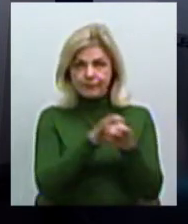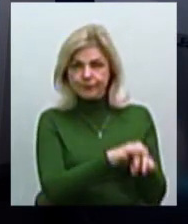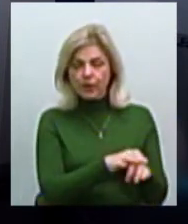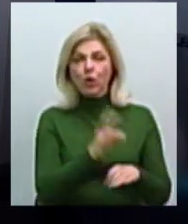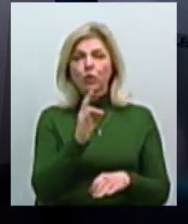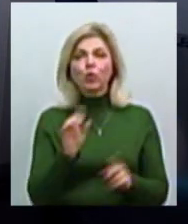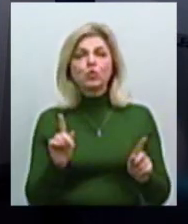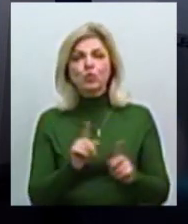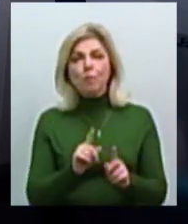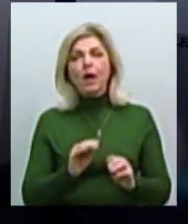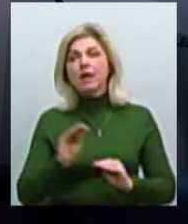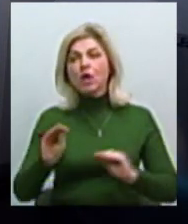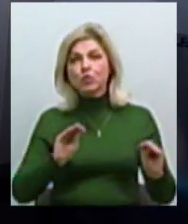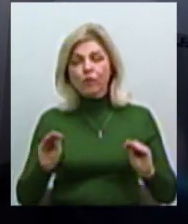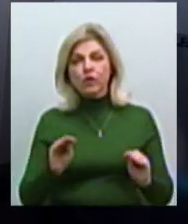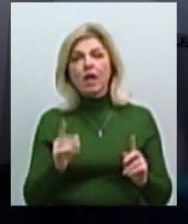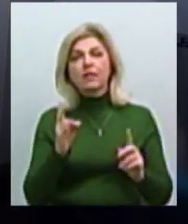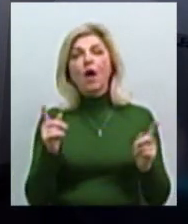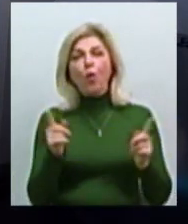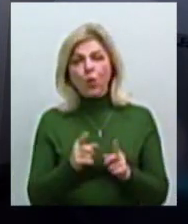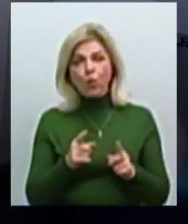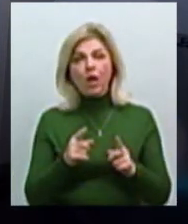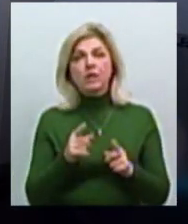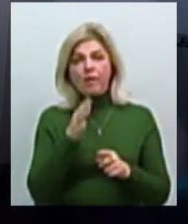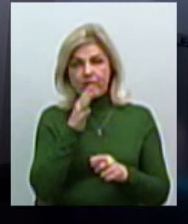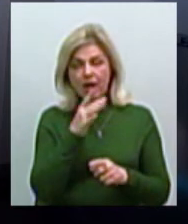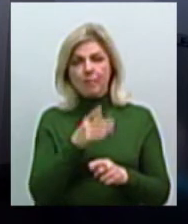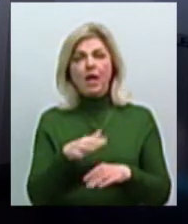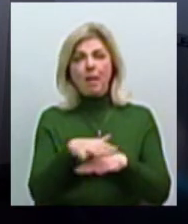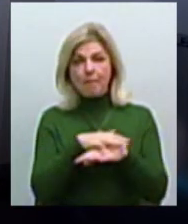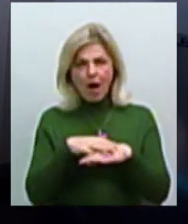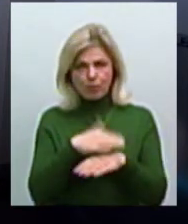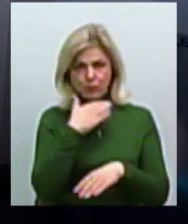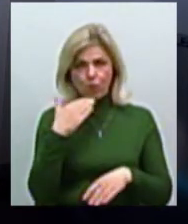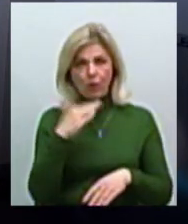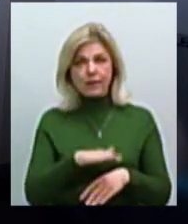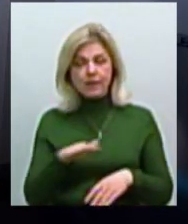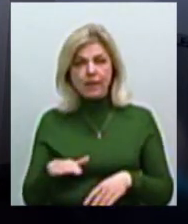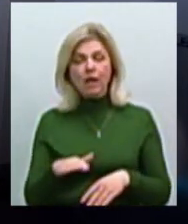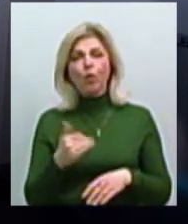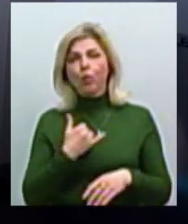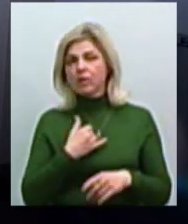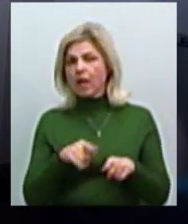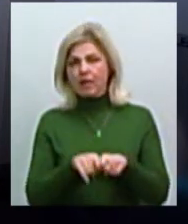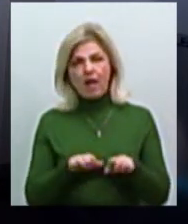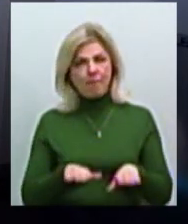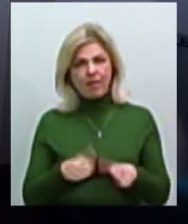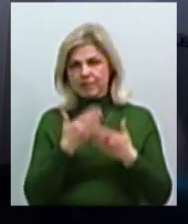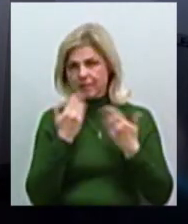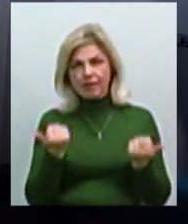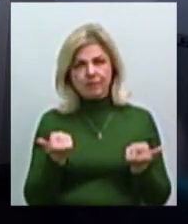щоб розташувати короткочасно таку масу дітей зі всіх школ, таких місць у нас не передбачено.